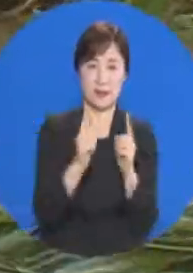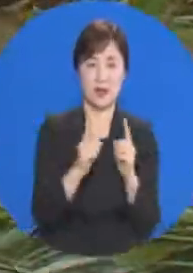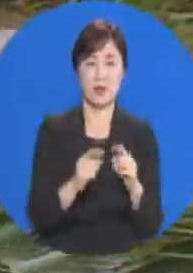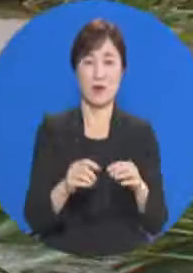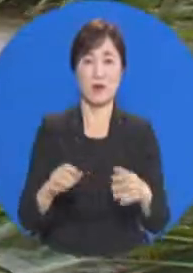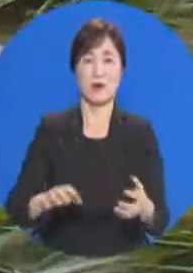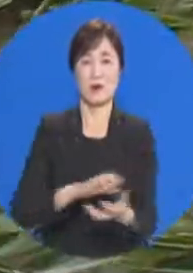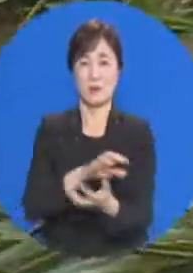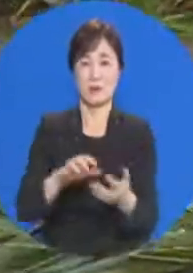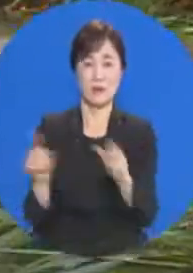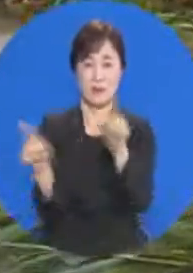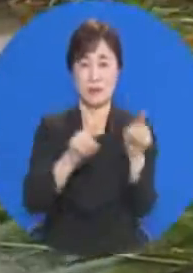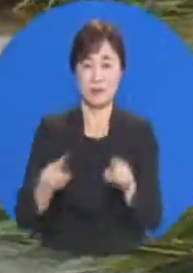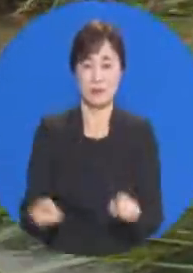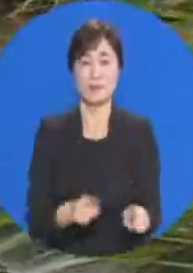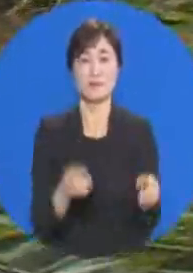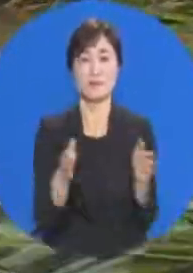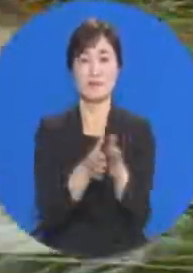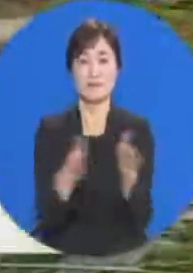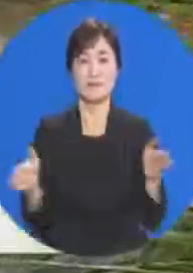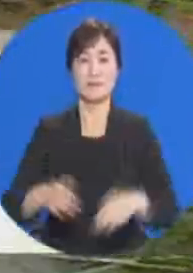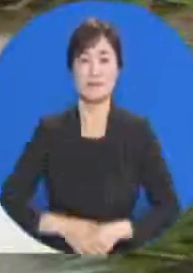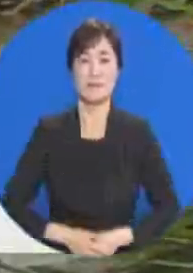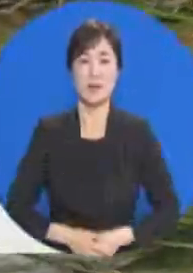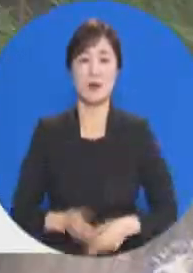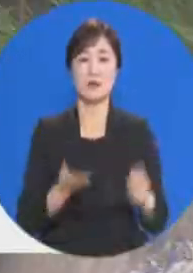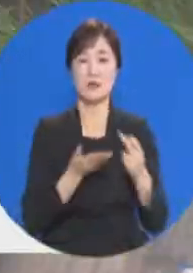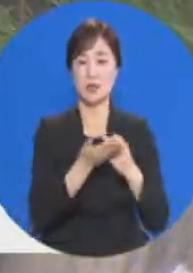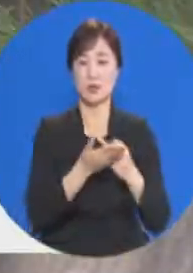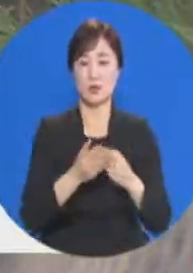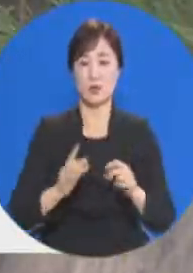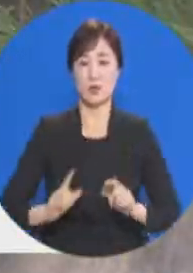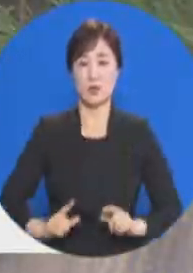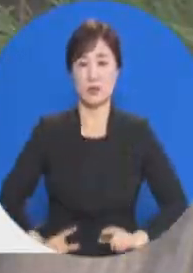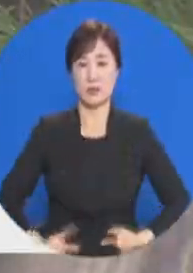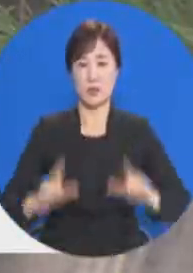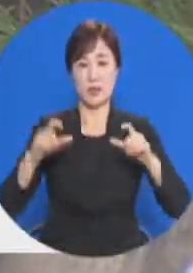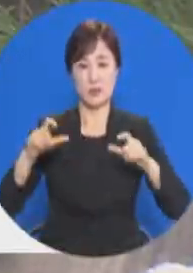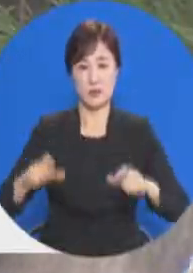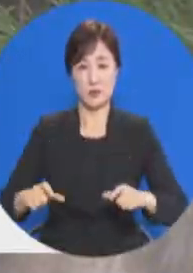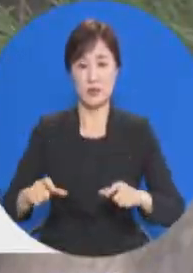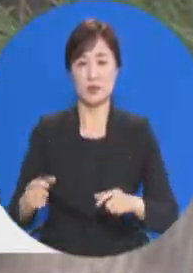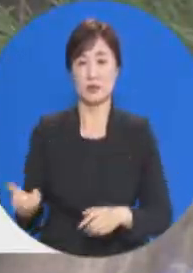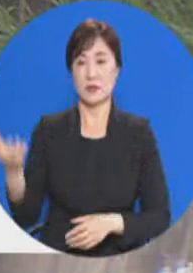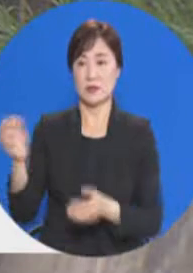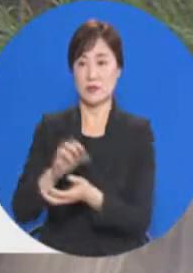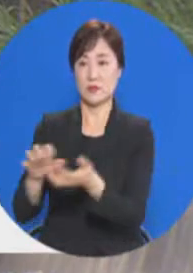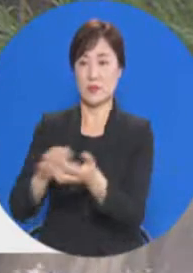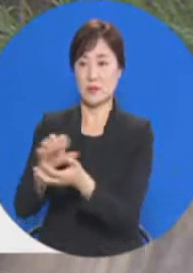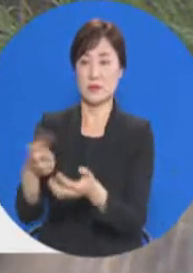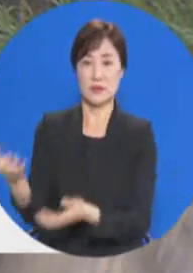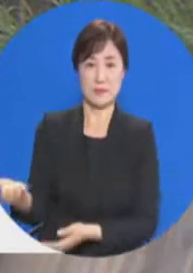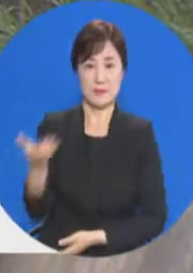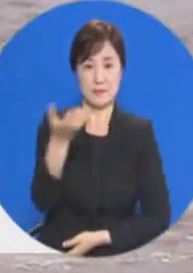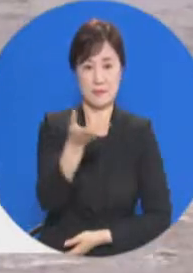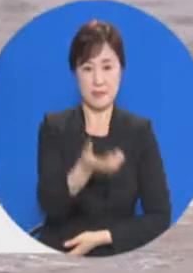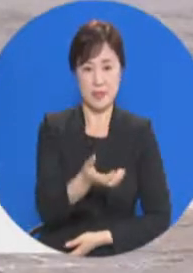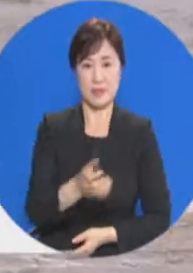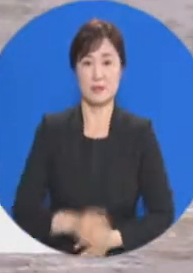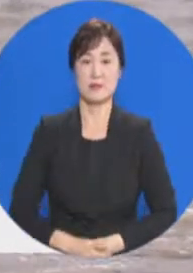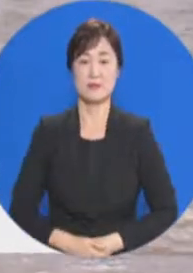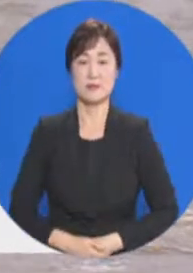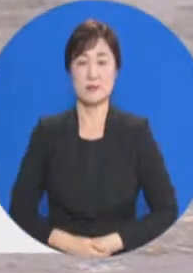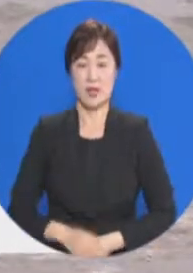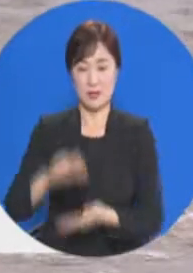끌어올린 겁니다. 저기압이 제주도 남쪽 해상에서 북상하는 정체전선과 만나 더욱 발달하였고 이